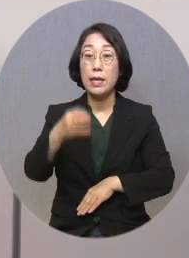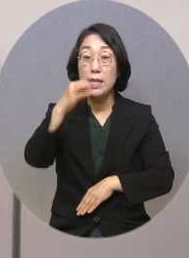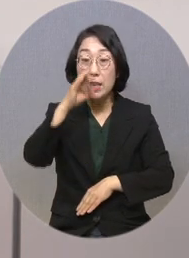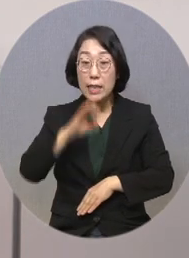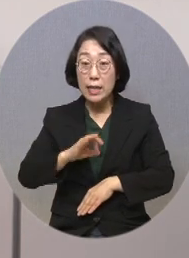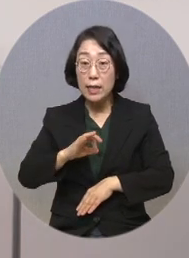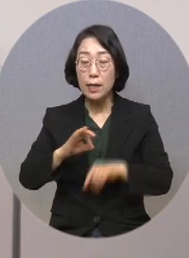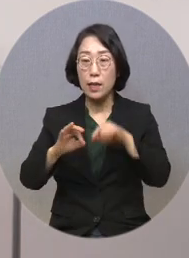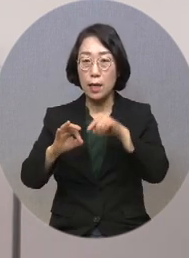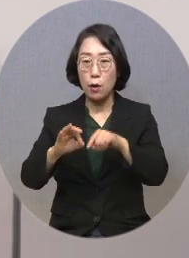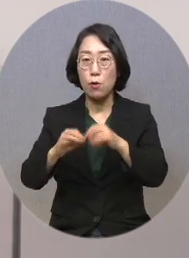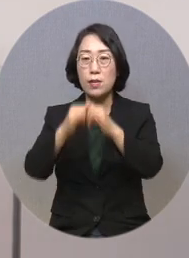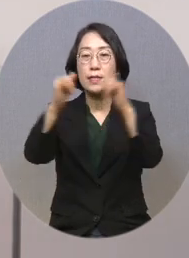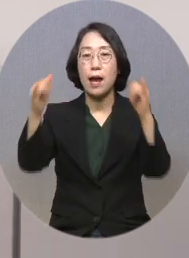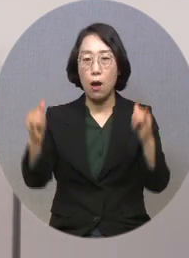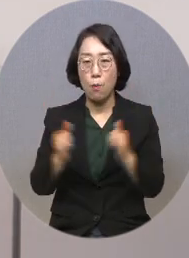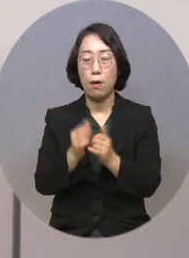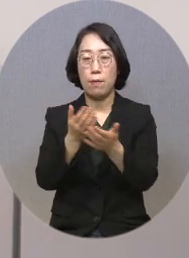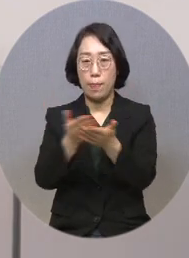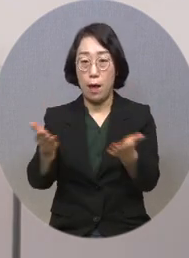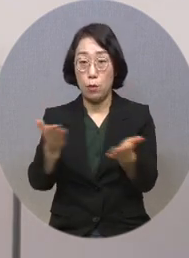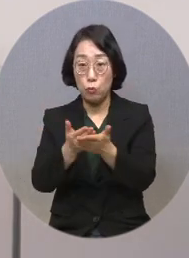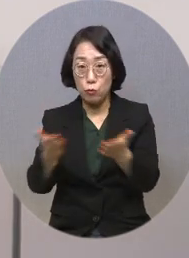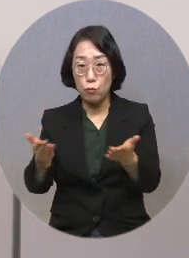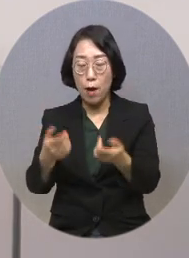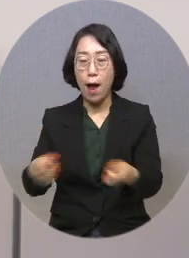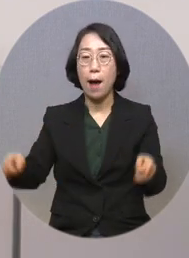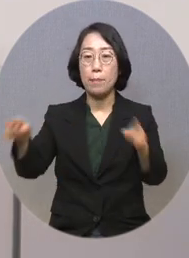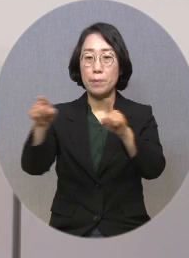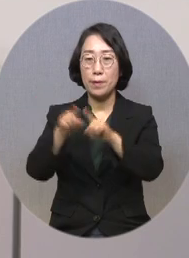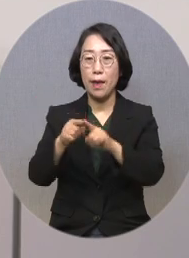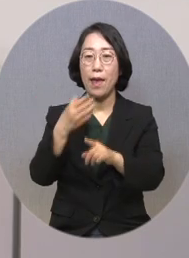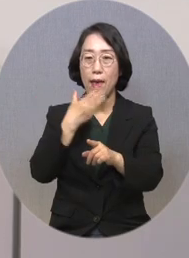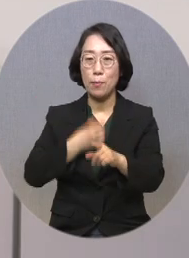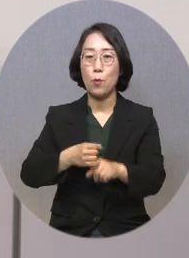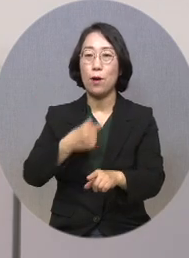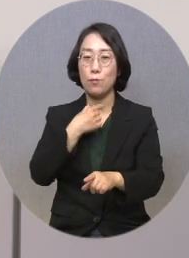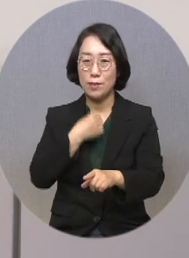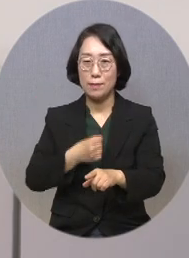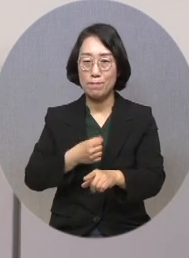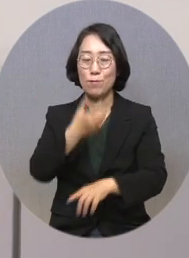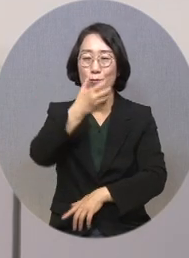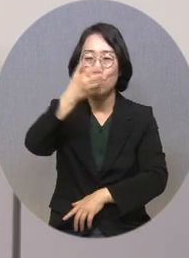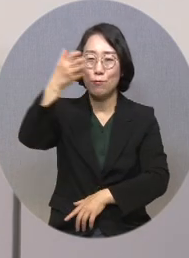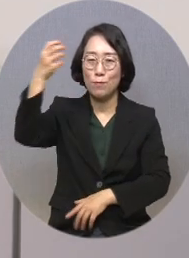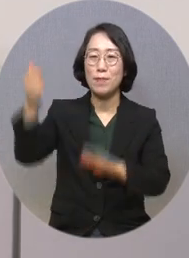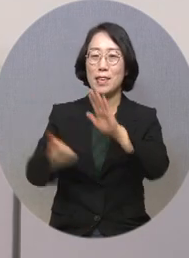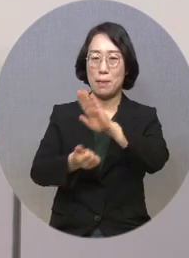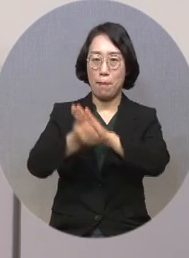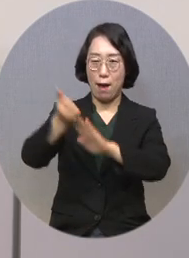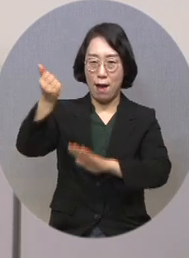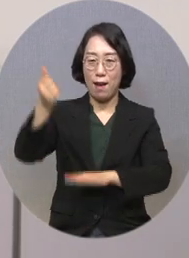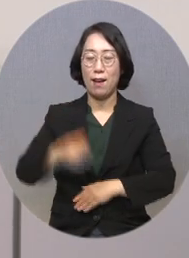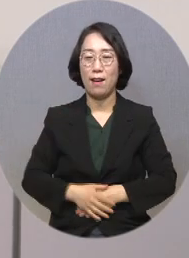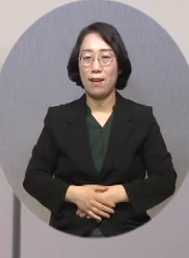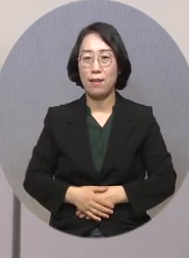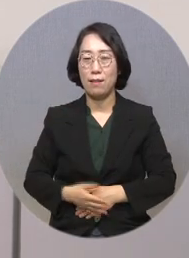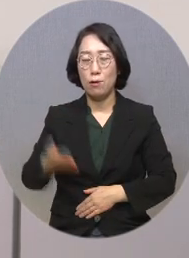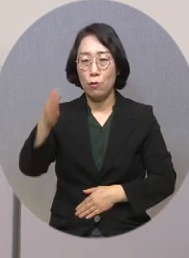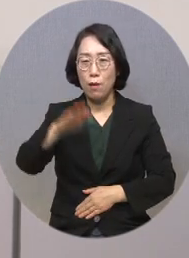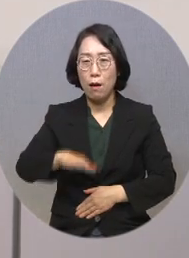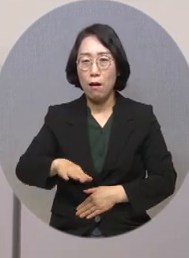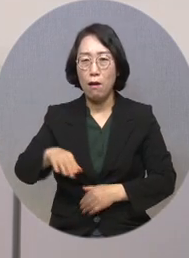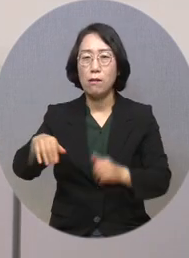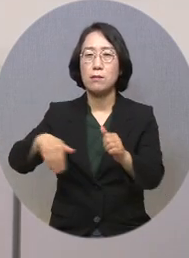사회에 나누면서 함께 행복하고 싶은 꿈을 꿨던 것입니다. 그러나